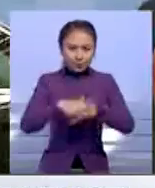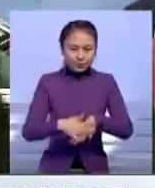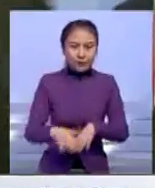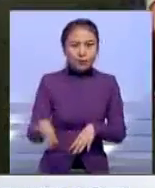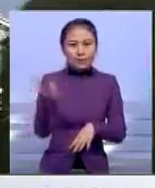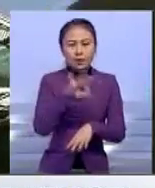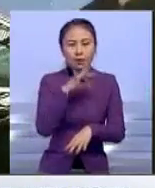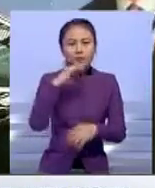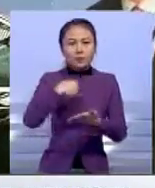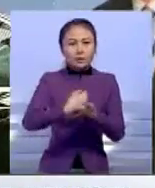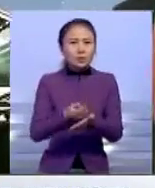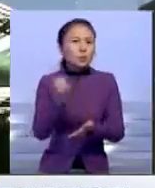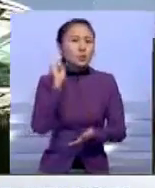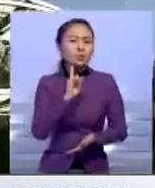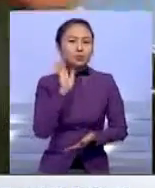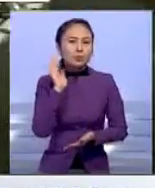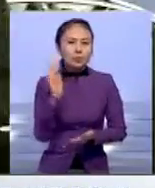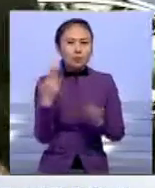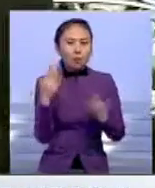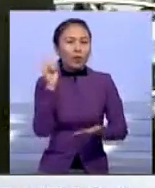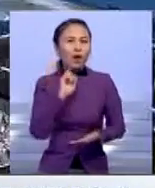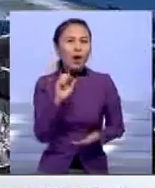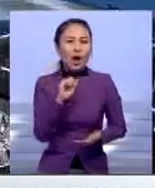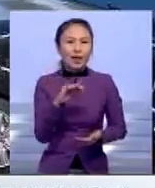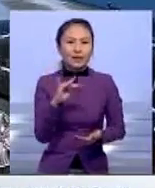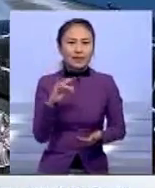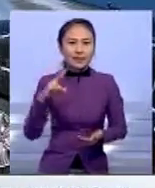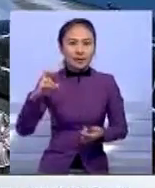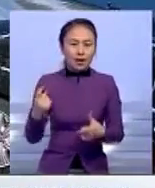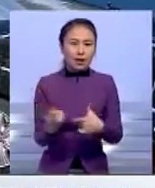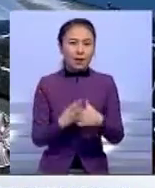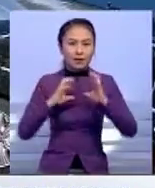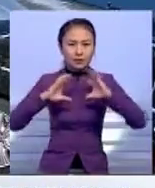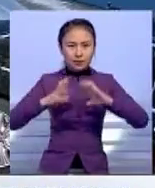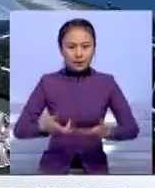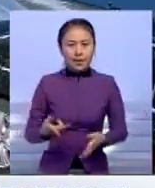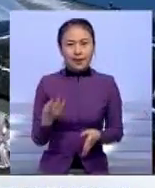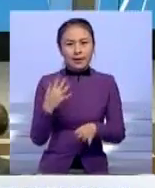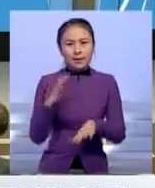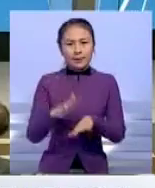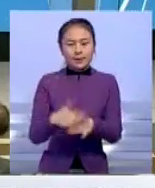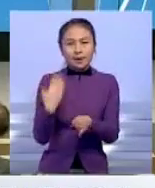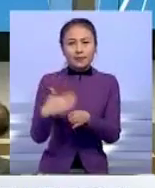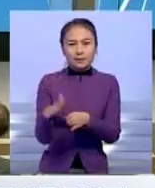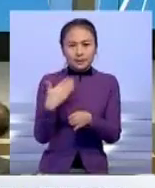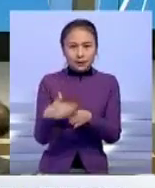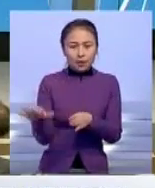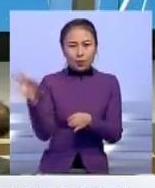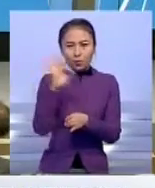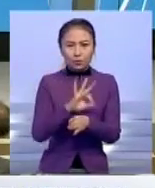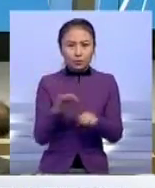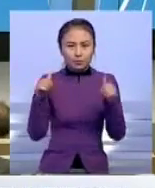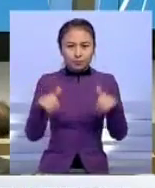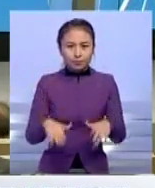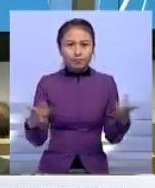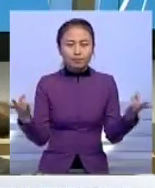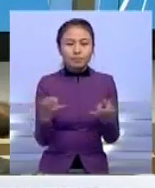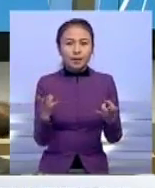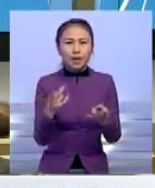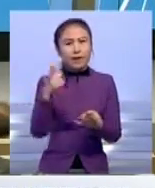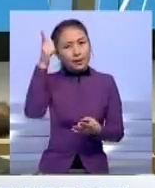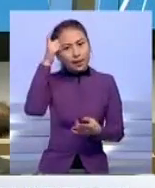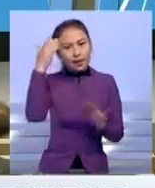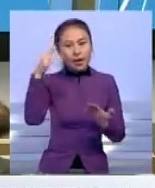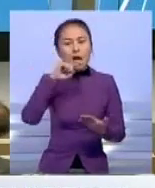Европалық тұрақтылық жүйесі арқылы бөлінеді. Бірақ Афина оны алу үшін халықаралық несие берушілердің экономикалық талаптарын орындауы тиіс.